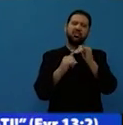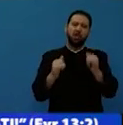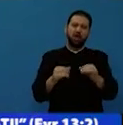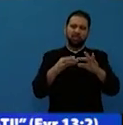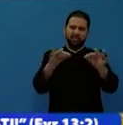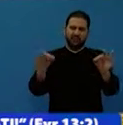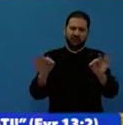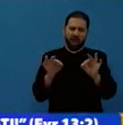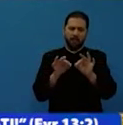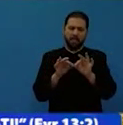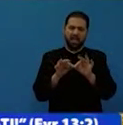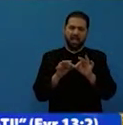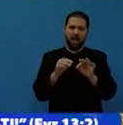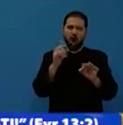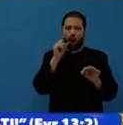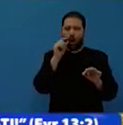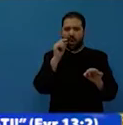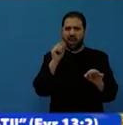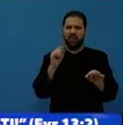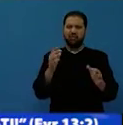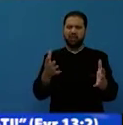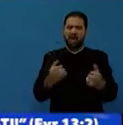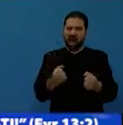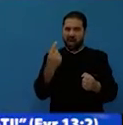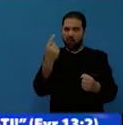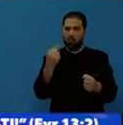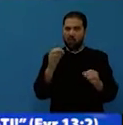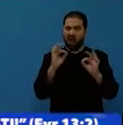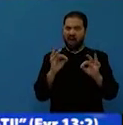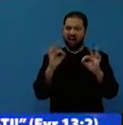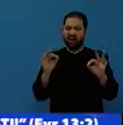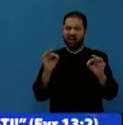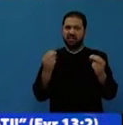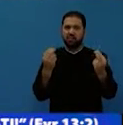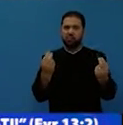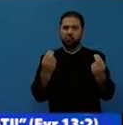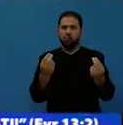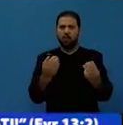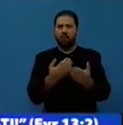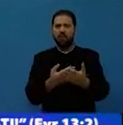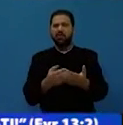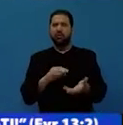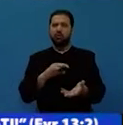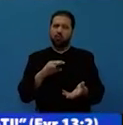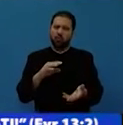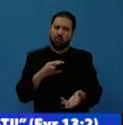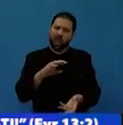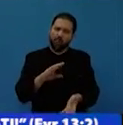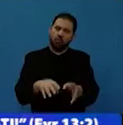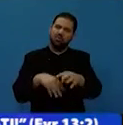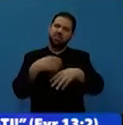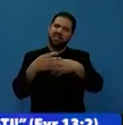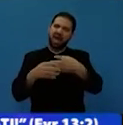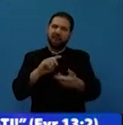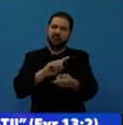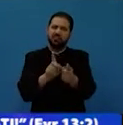familii umane are un efect benefic pentru reîmprospătarea genei, pentru a